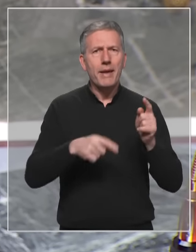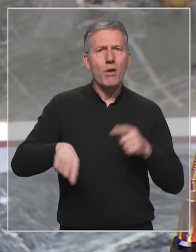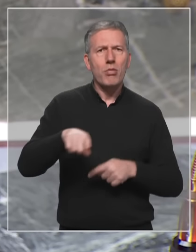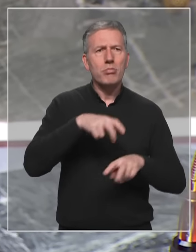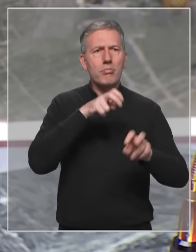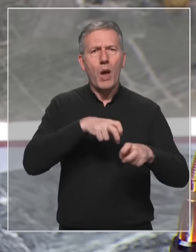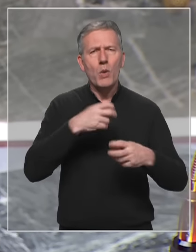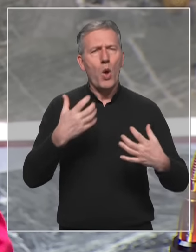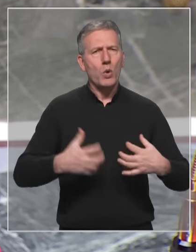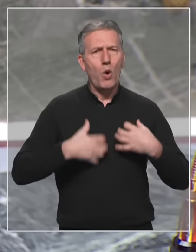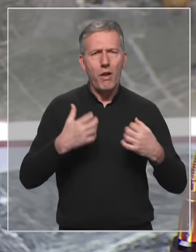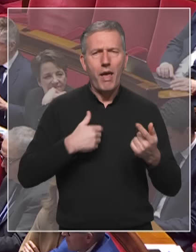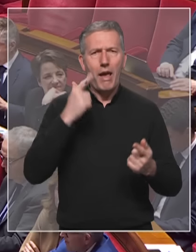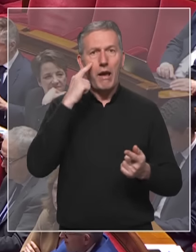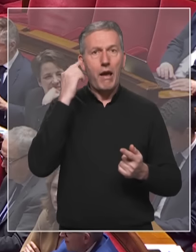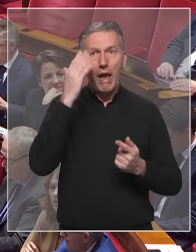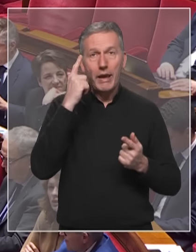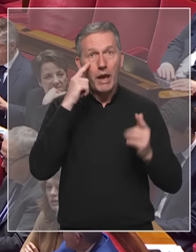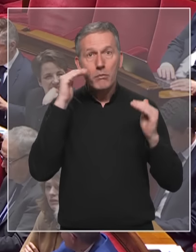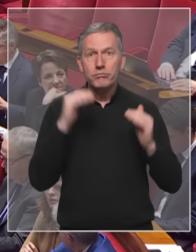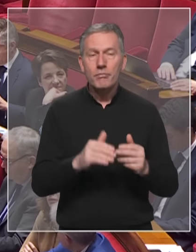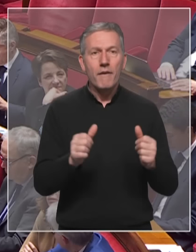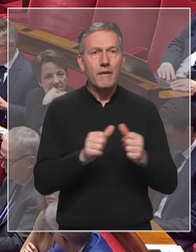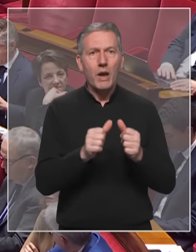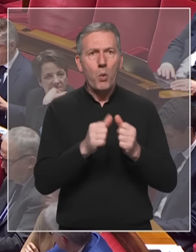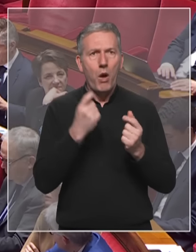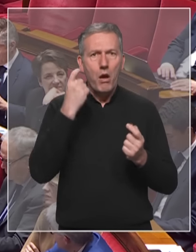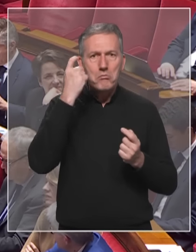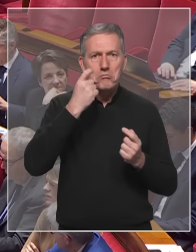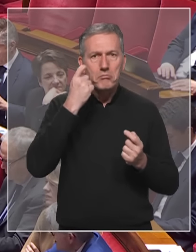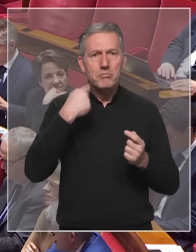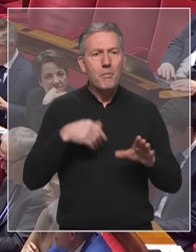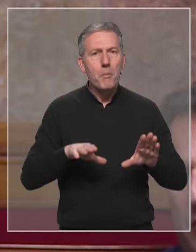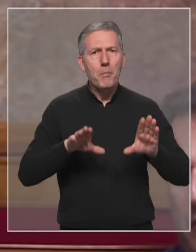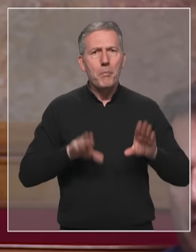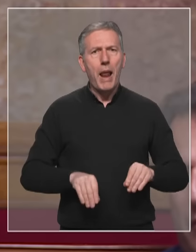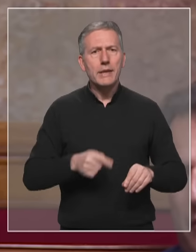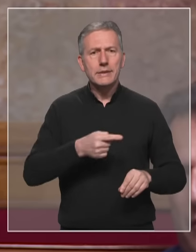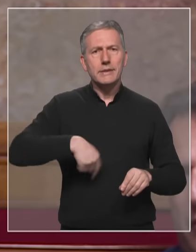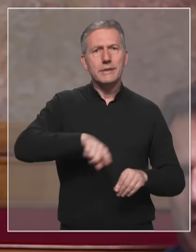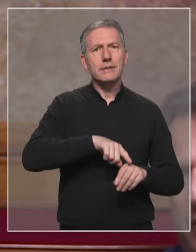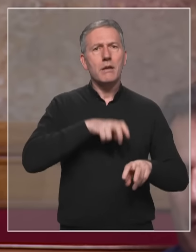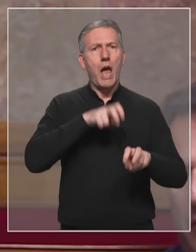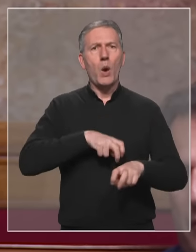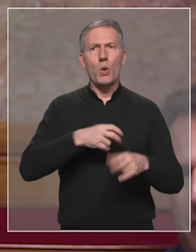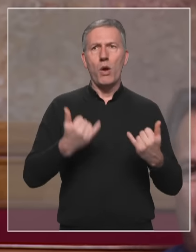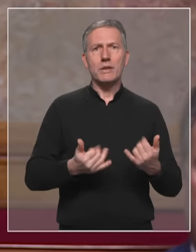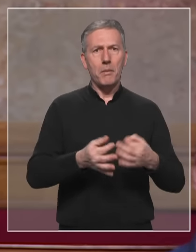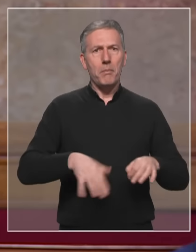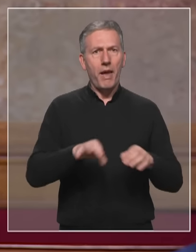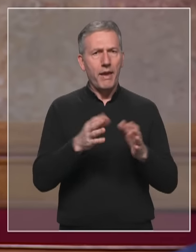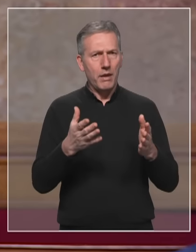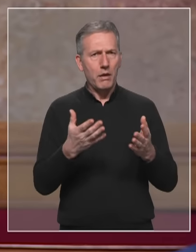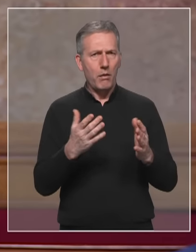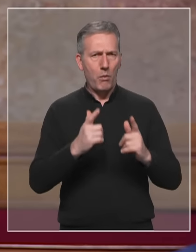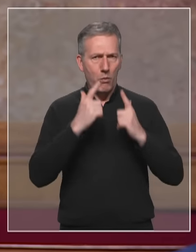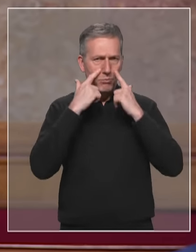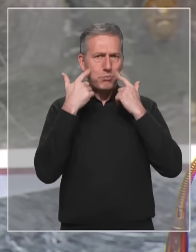colère, l'inquiétude, l'interrogation fondamentale sur la place des agriculteurs dans notre pays se pose à